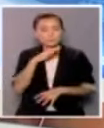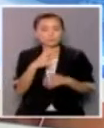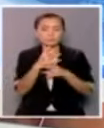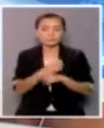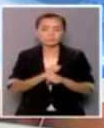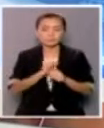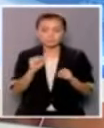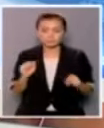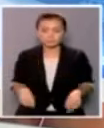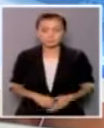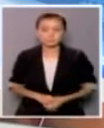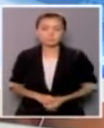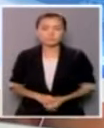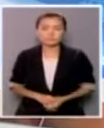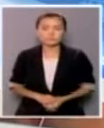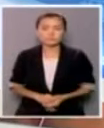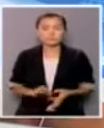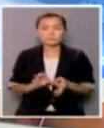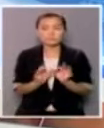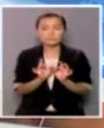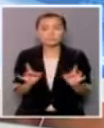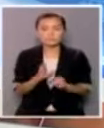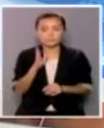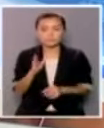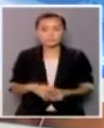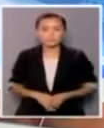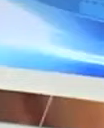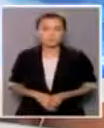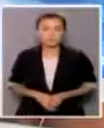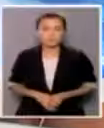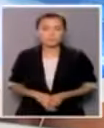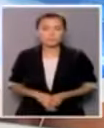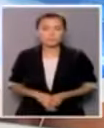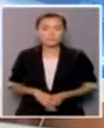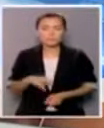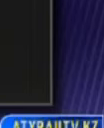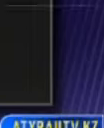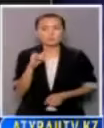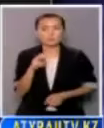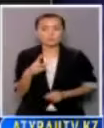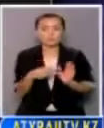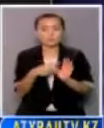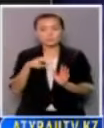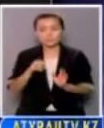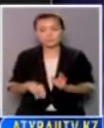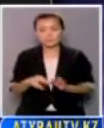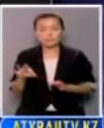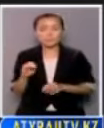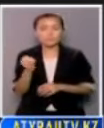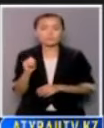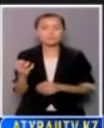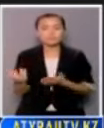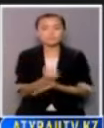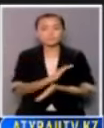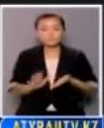ғана азайтамыз дейді. Арғысын Зейнер Ғали тарқатып айтсын. Мәулен Жанболат 7 жыл бұрын физика пәнін таңдап грант